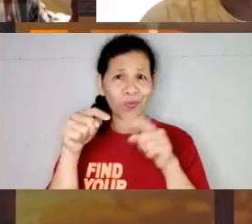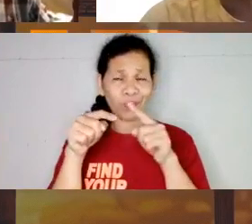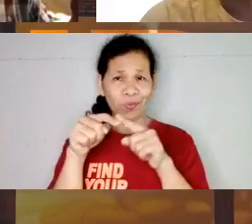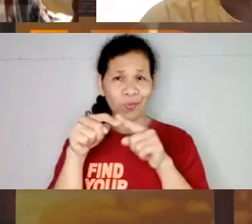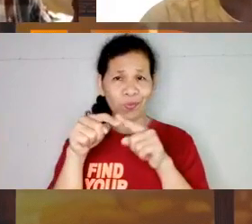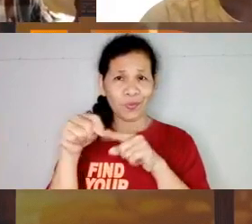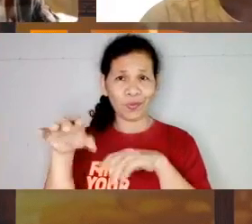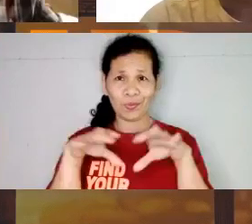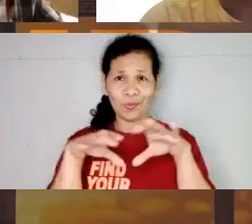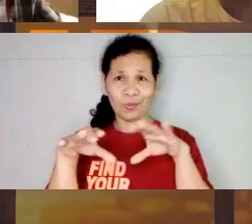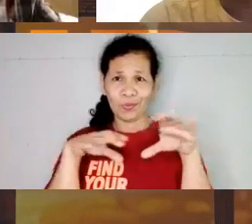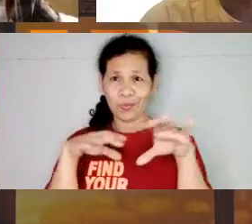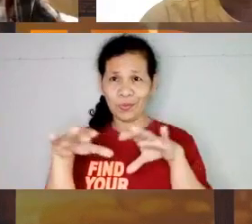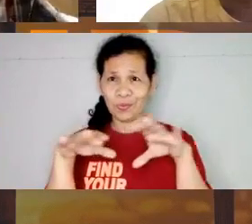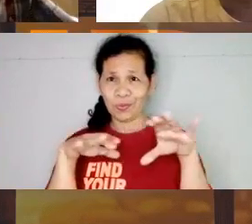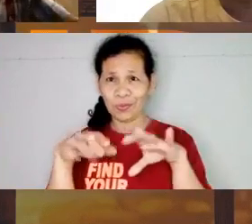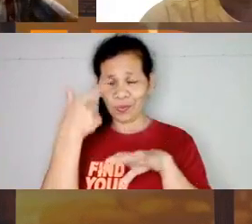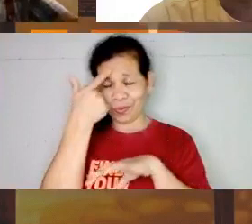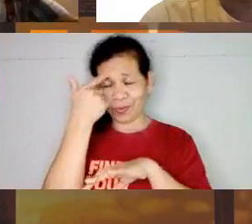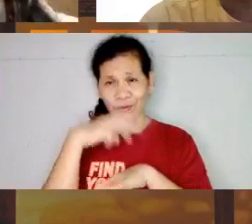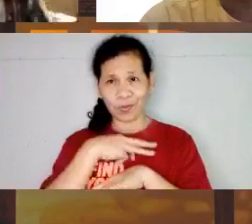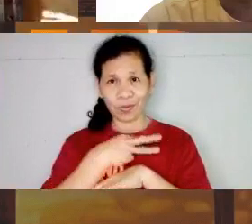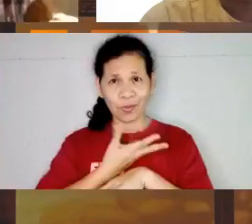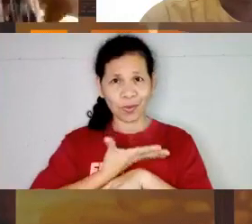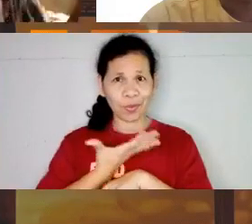hindi dahil may motibo kang